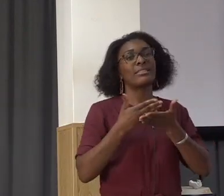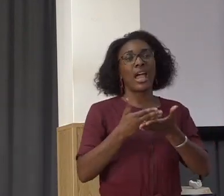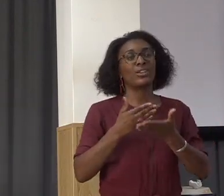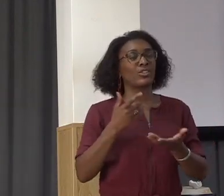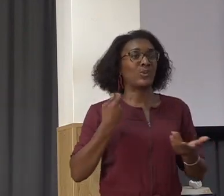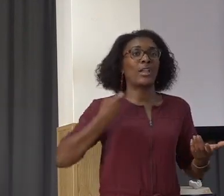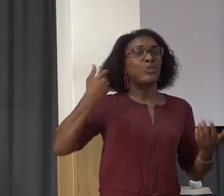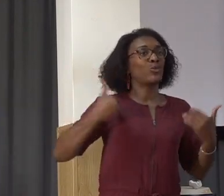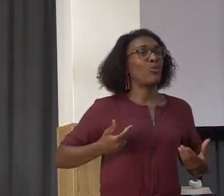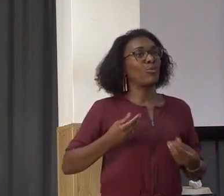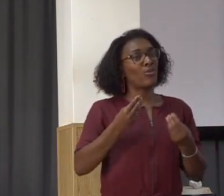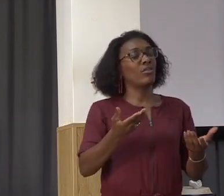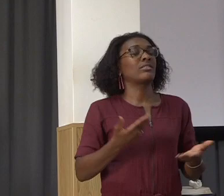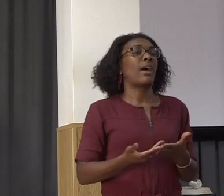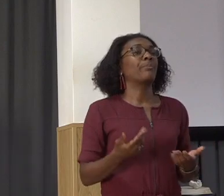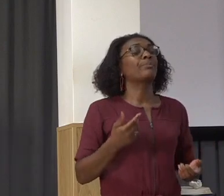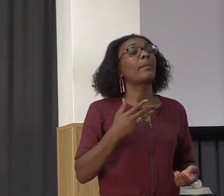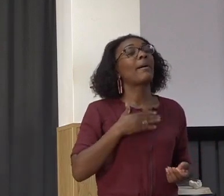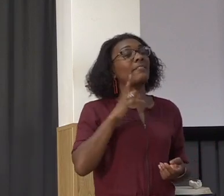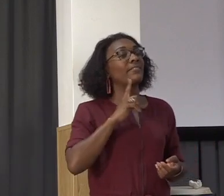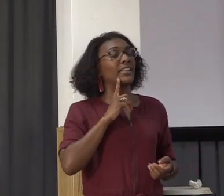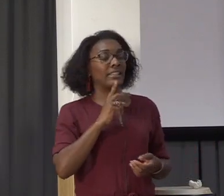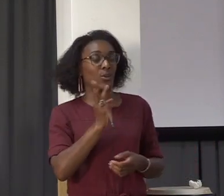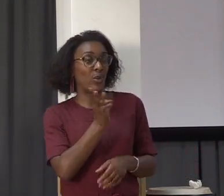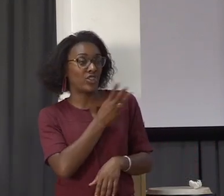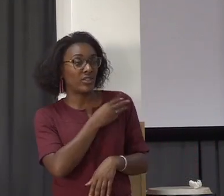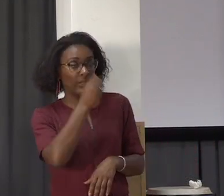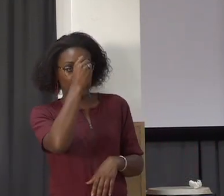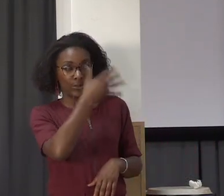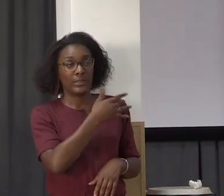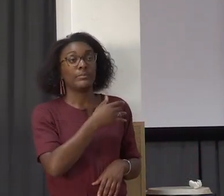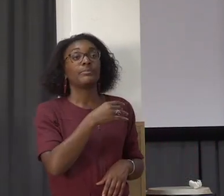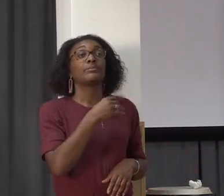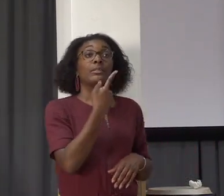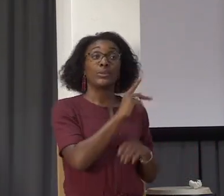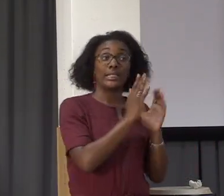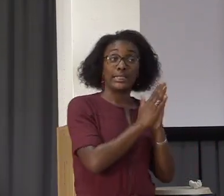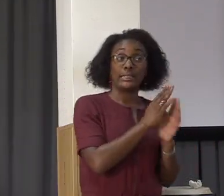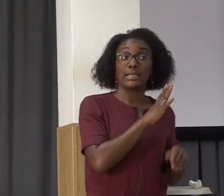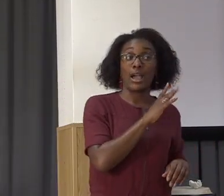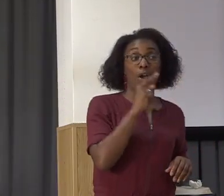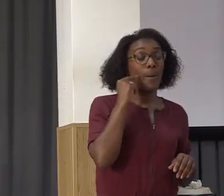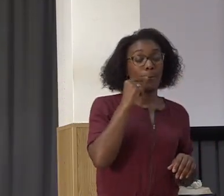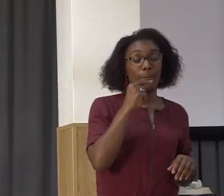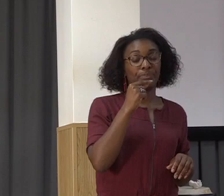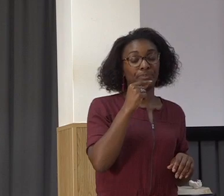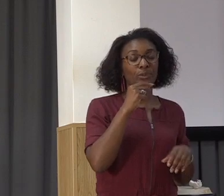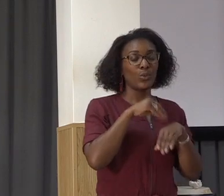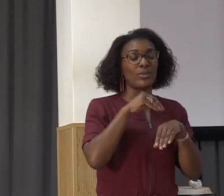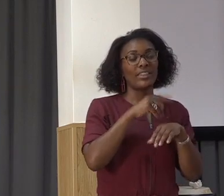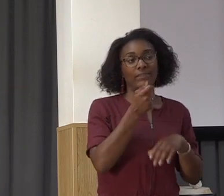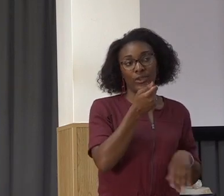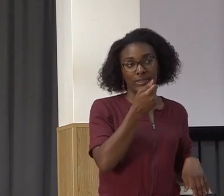Vous savez, dans l'église de ma fille, il y a quelqu'un qui est un conseiller financier et dans l'église, il fait une classe de conseillers